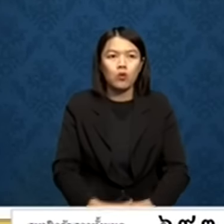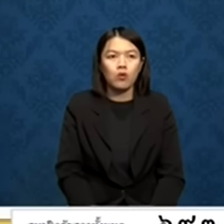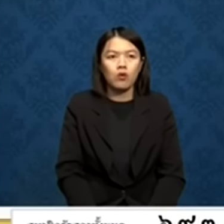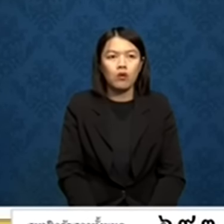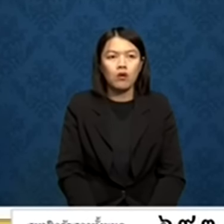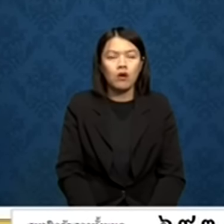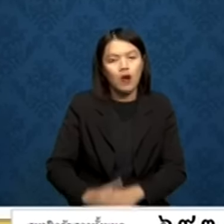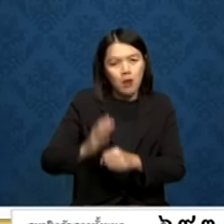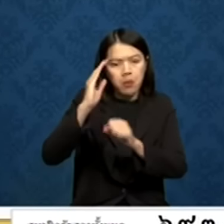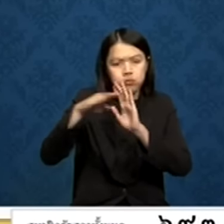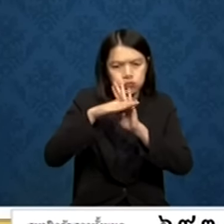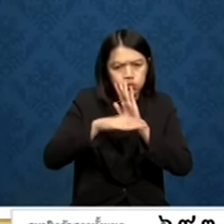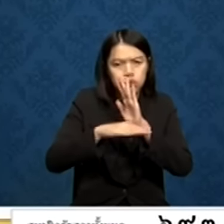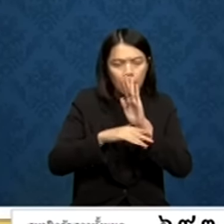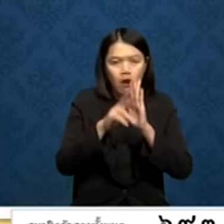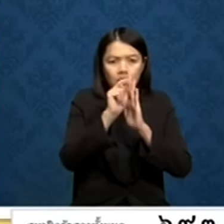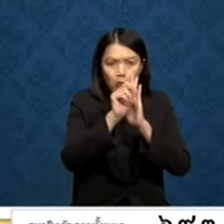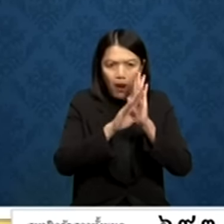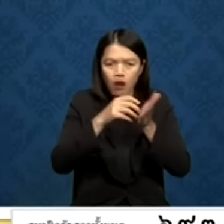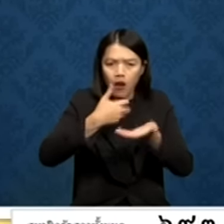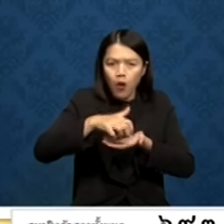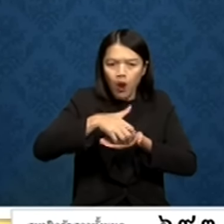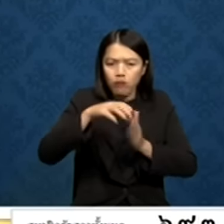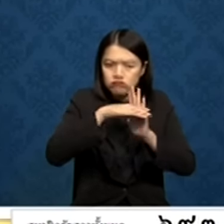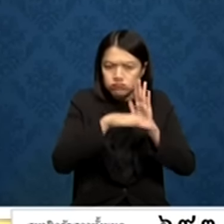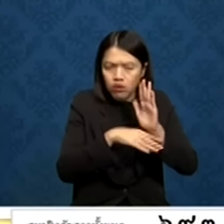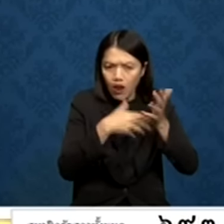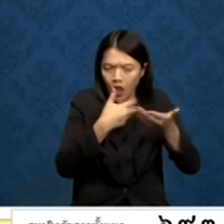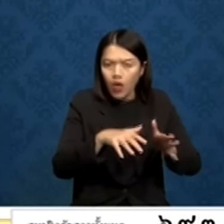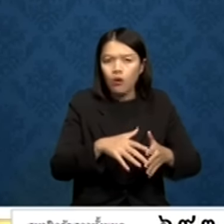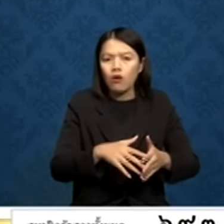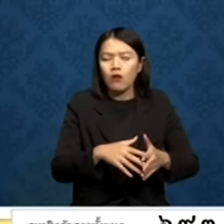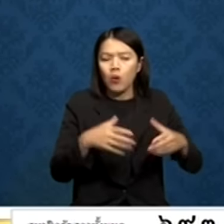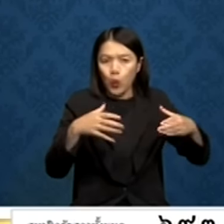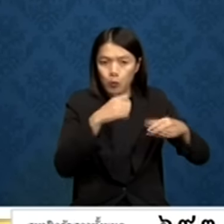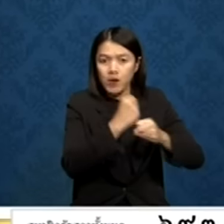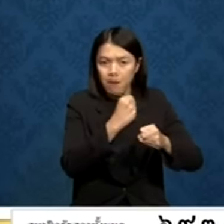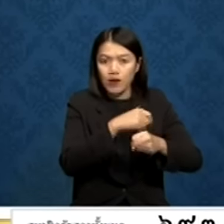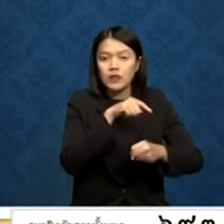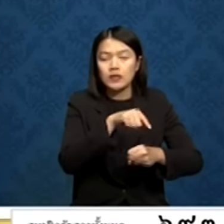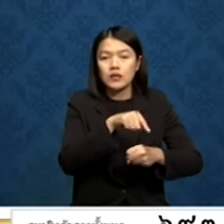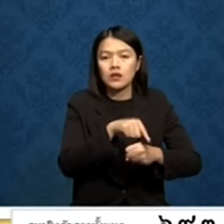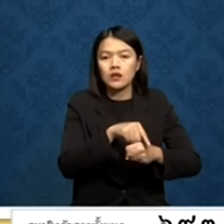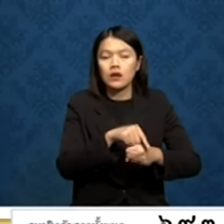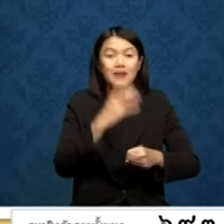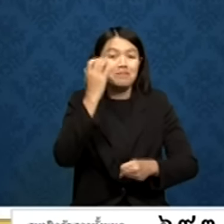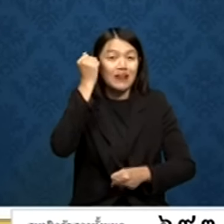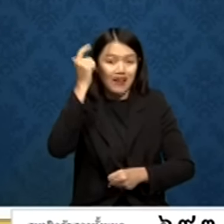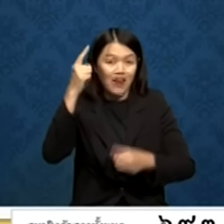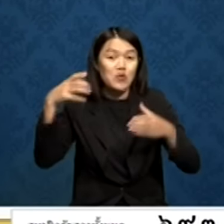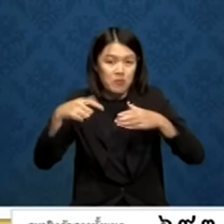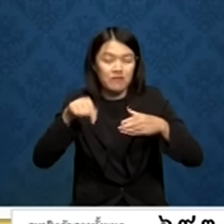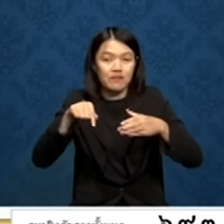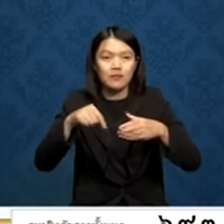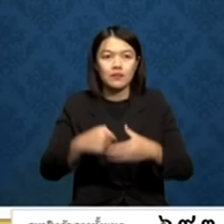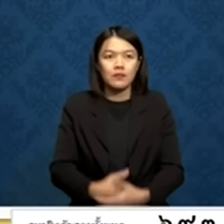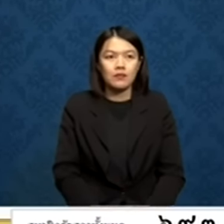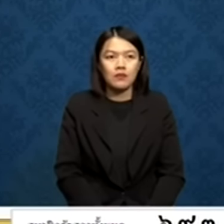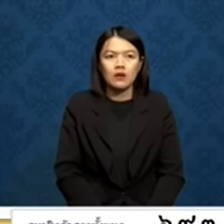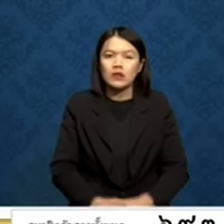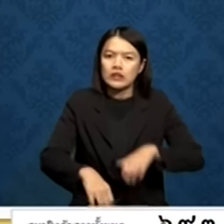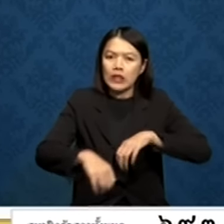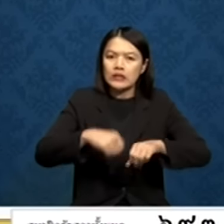ได้มาแถลงนโยบายท่านก็พูดกับนโยบายของรัฐบาลชุดนี้ชุดแพทองทานเนี่ยว่าจะต้